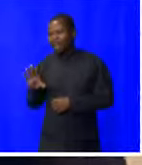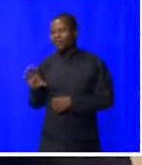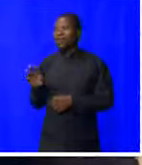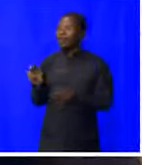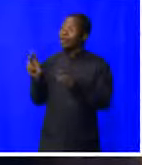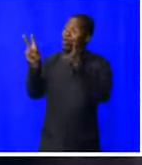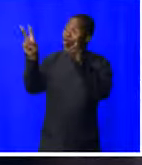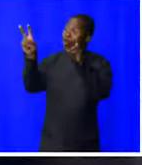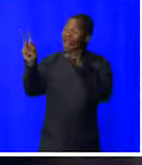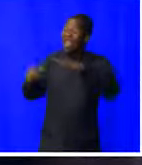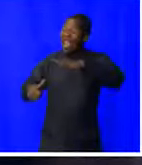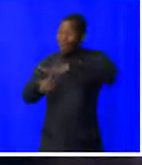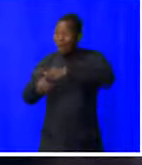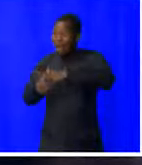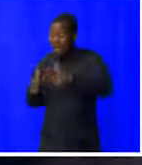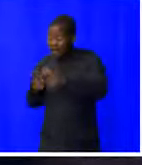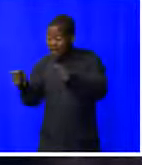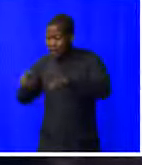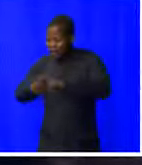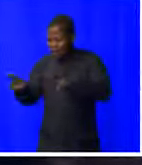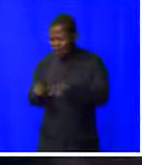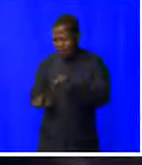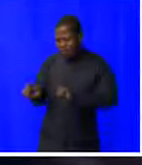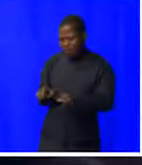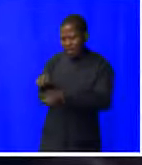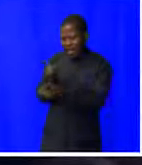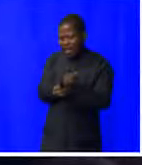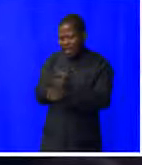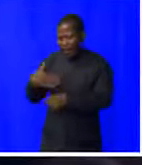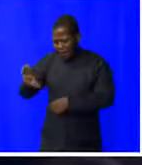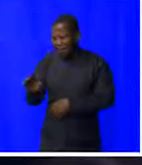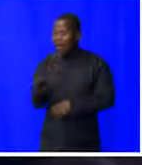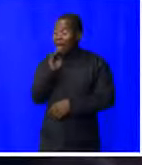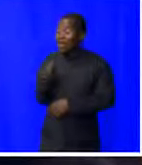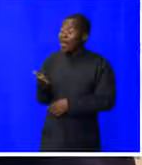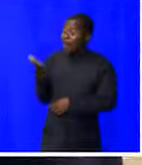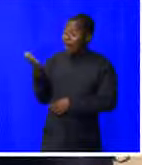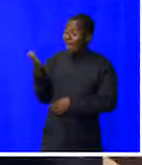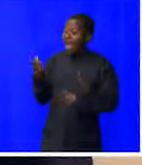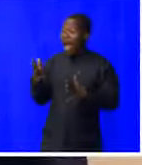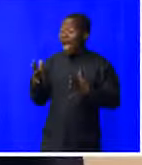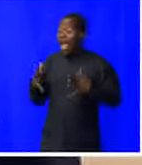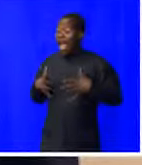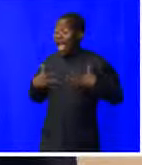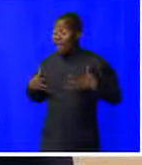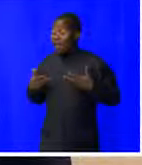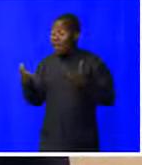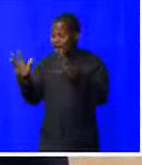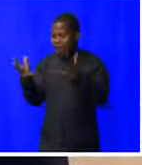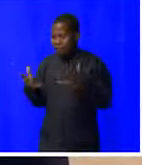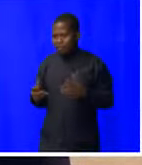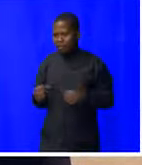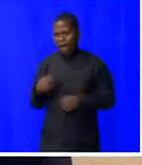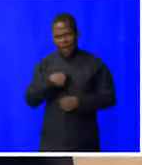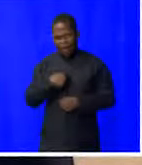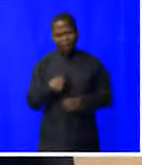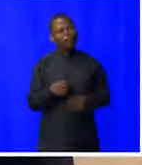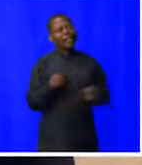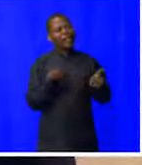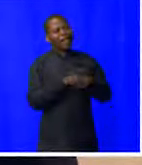Hello, kufunathi sibuye sitotiteka la kuthi engabe injabulo injani. Oh, so you know, it's like coming back home.